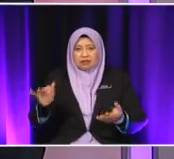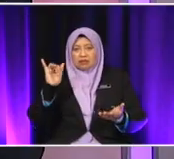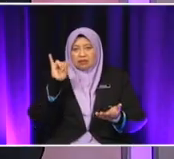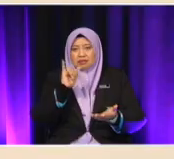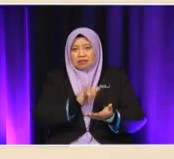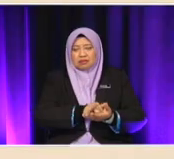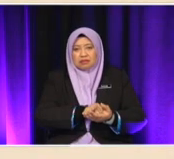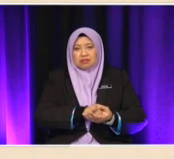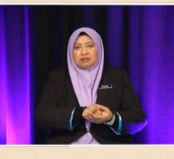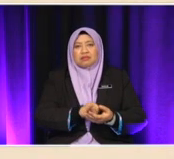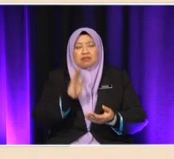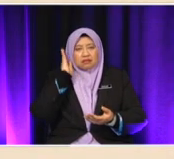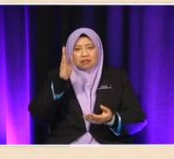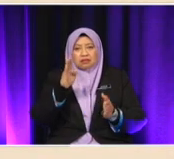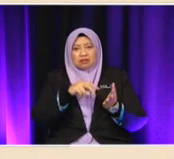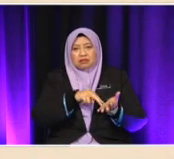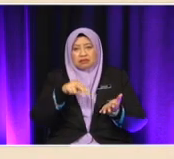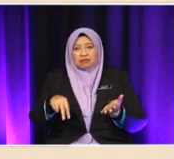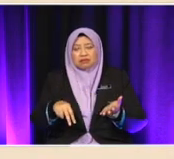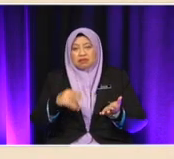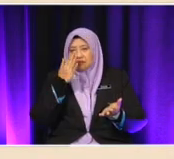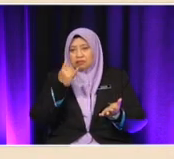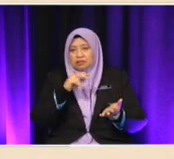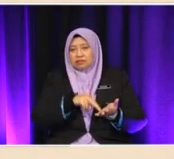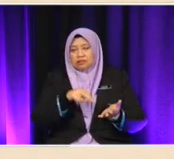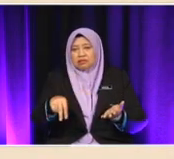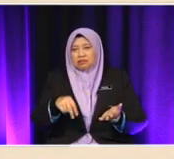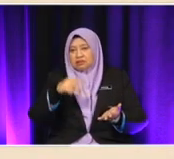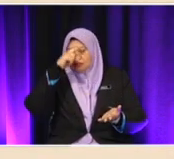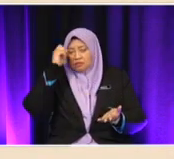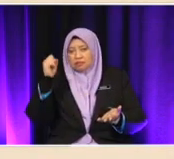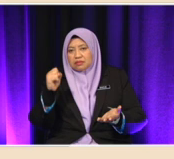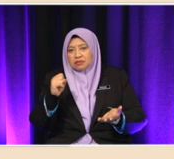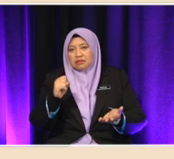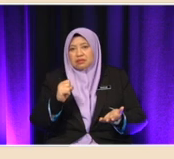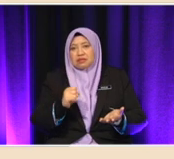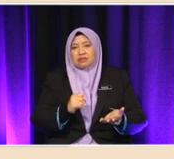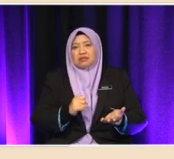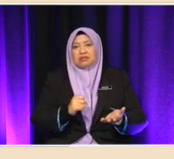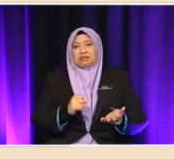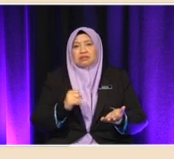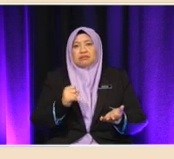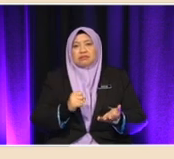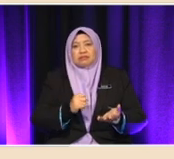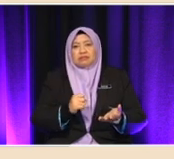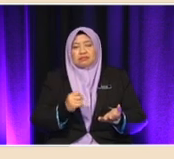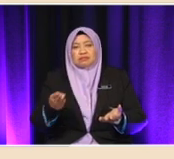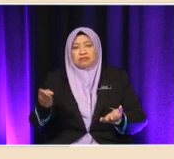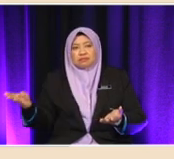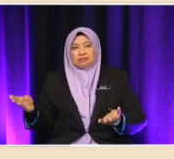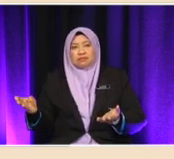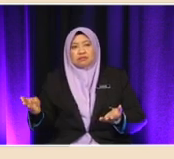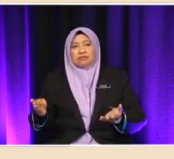pada masa sekarang akan turun kenapa akan turun sekarang sebab biasanya Firma akan tumbuh harga barang di masa depan tadi